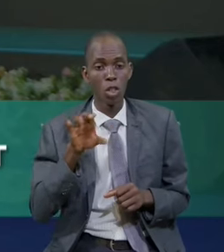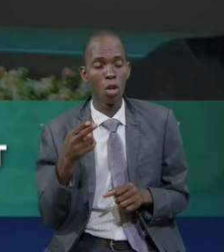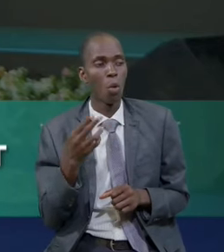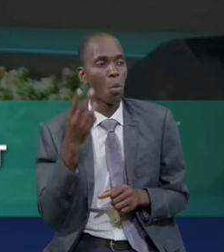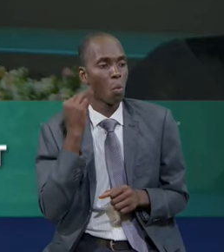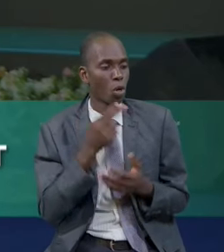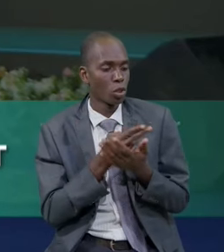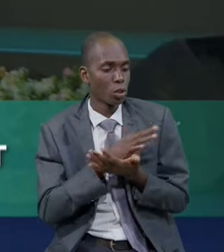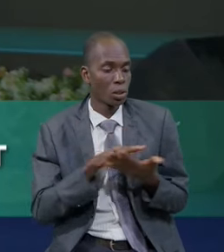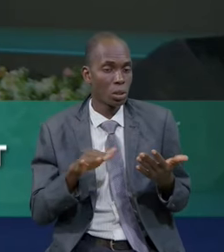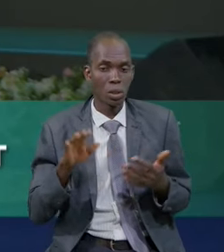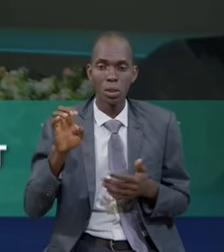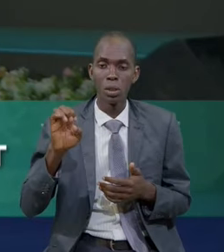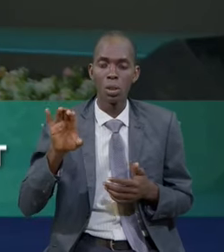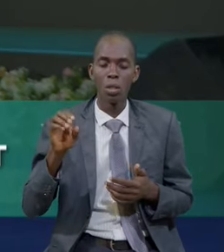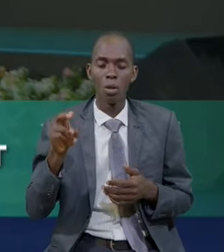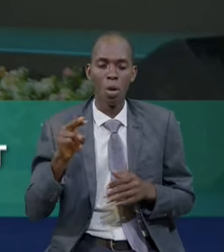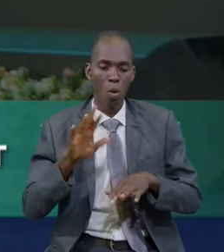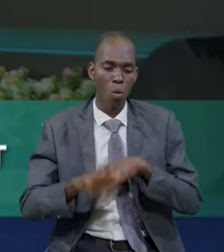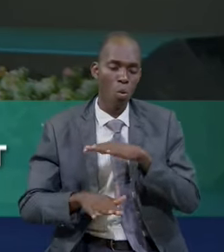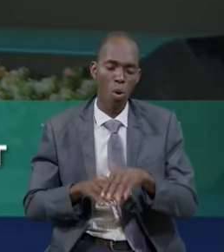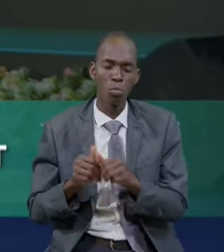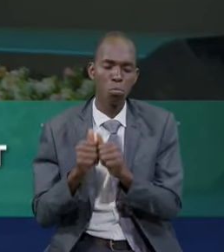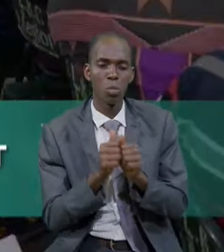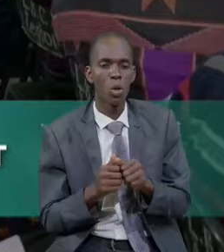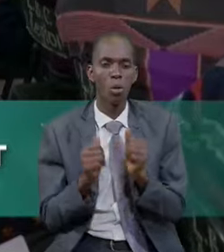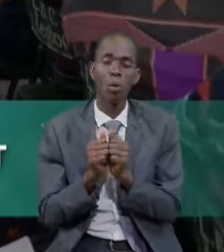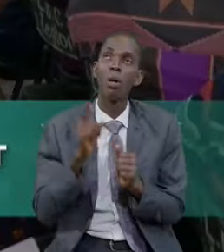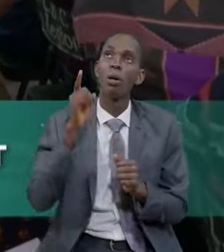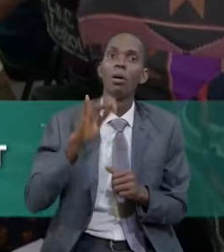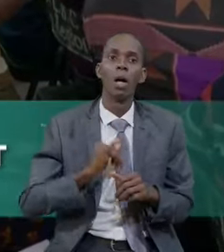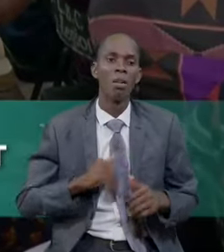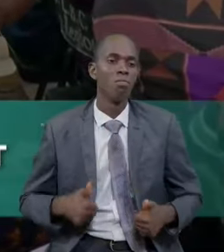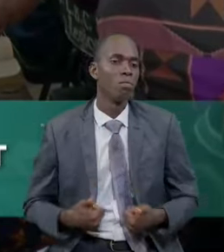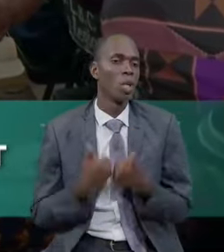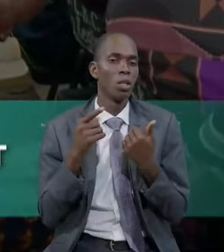Enoch marcha avec Dieu. Je te défie. Venir devant Dieu.